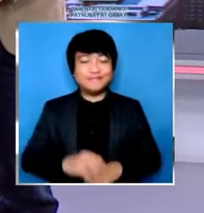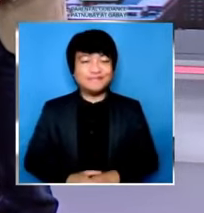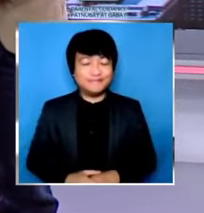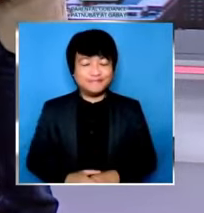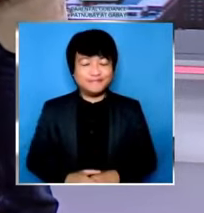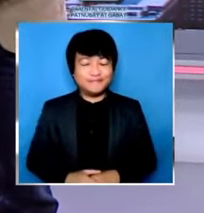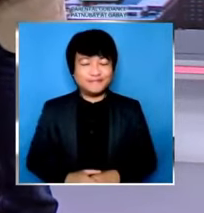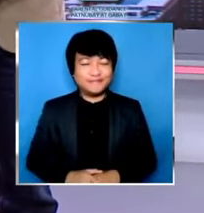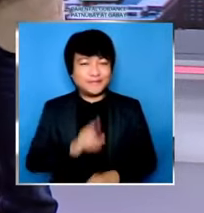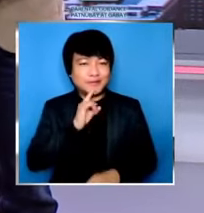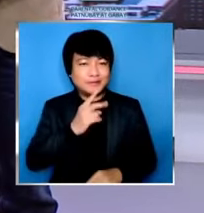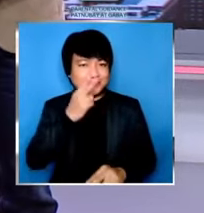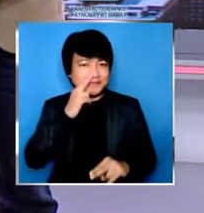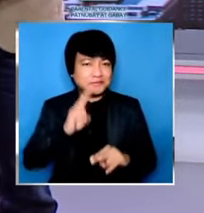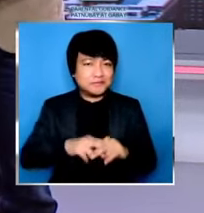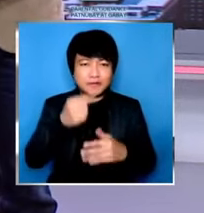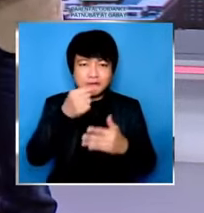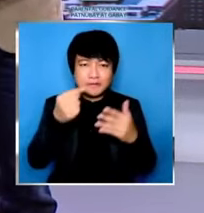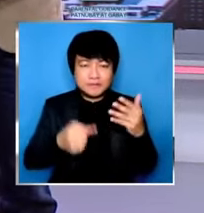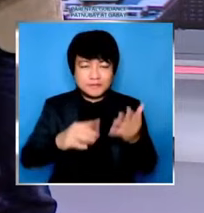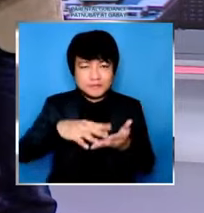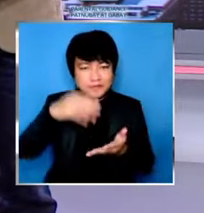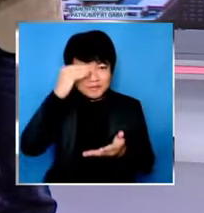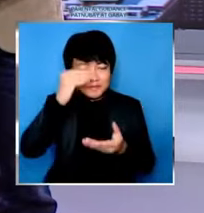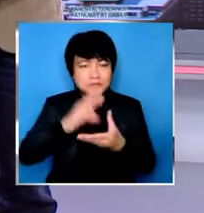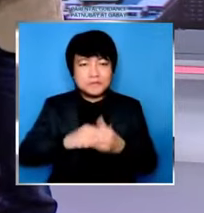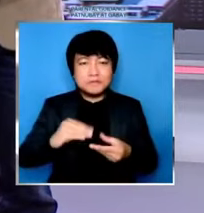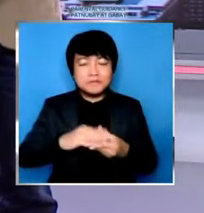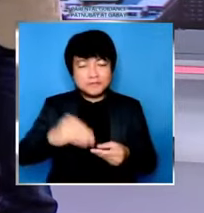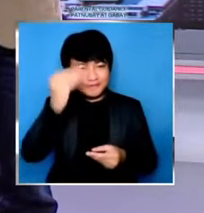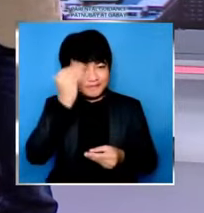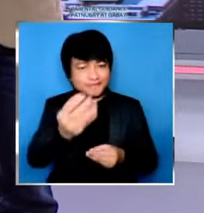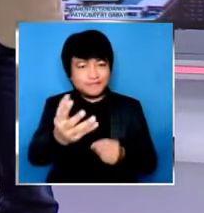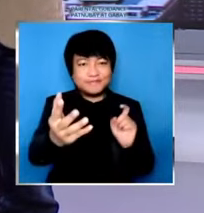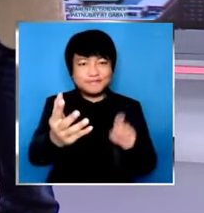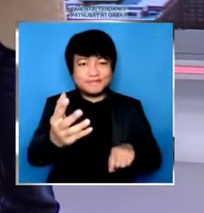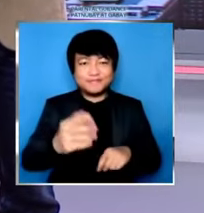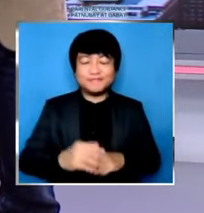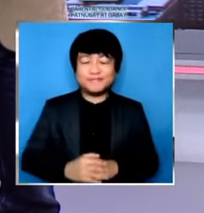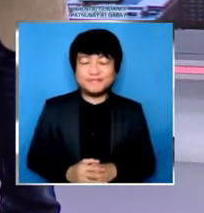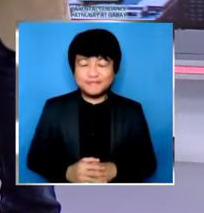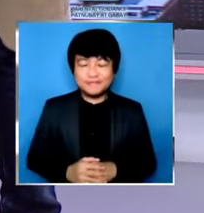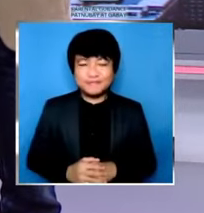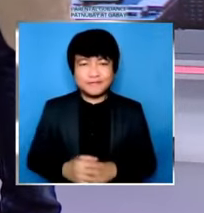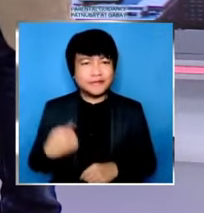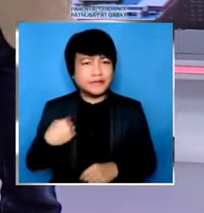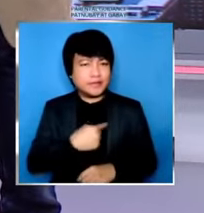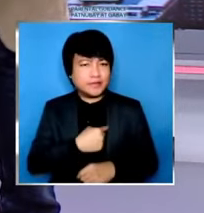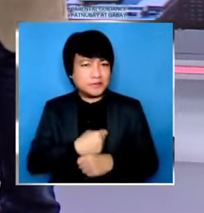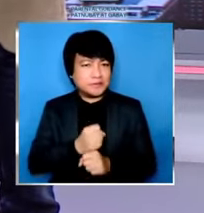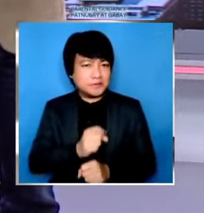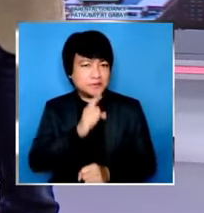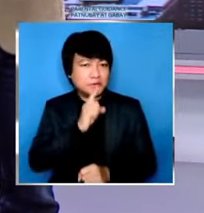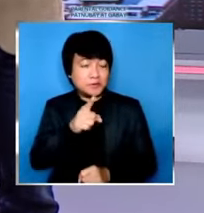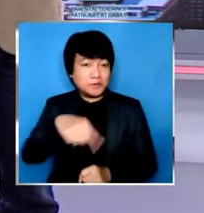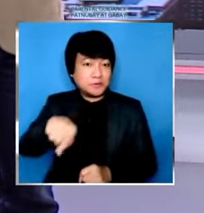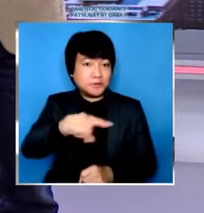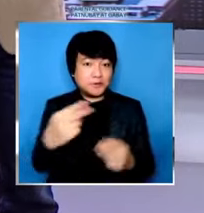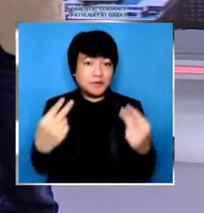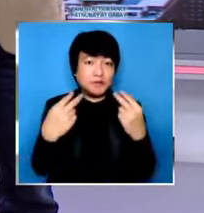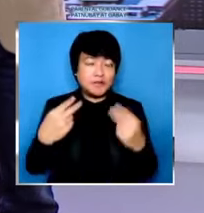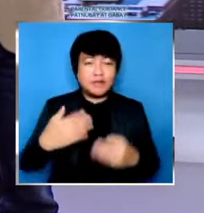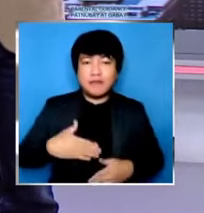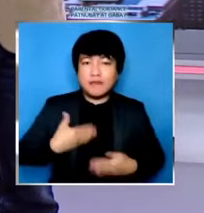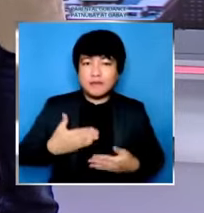ang kaalamang mapupulot sa iba't ibang kwentong dapat nyong malaman. Sisiguruhin namin hindi lang masaya ang panonood nyo. Marami pang learnings na